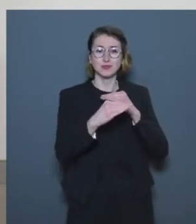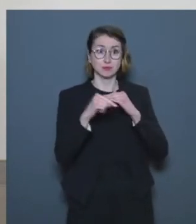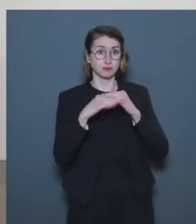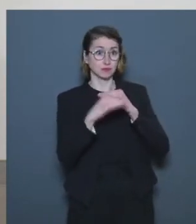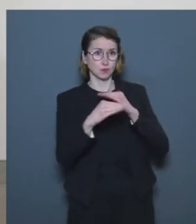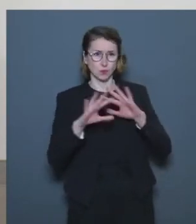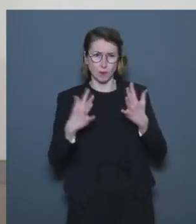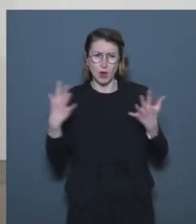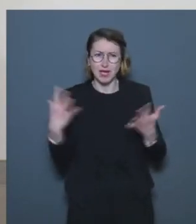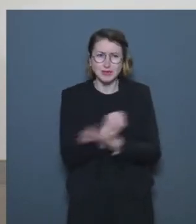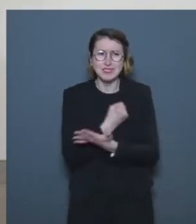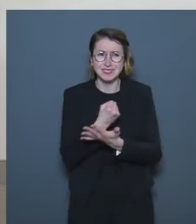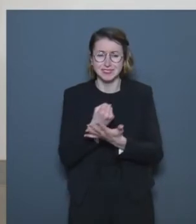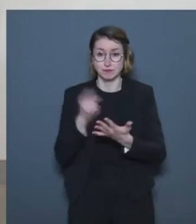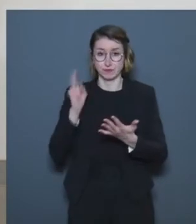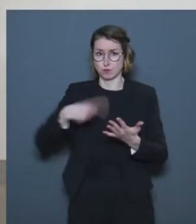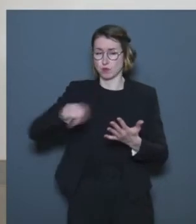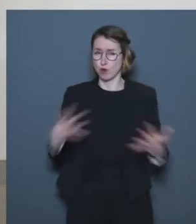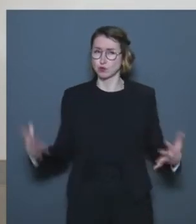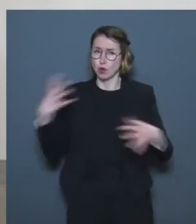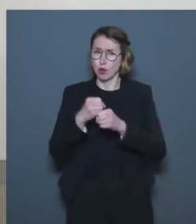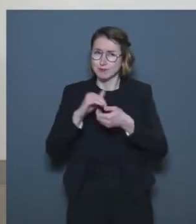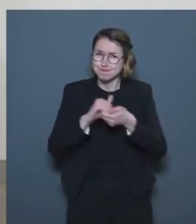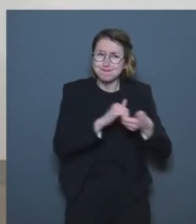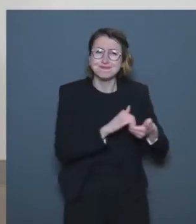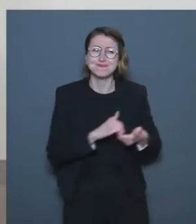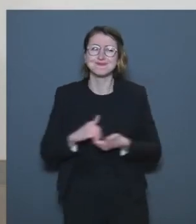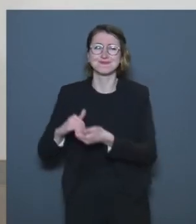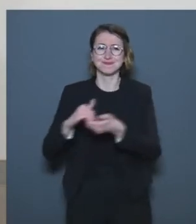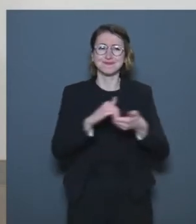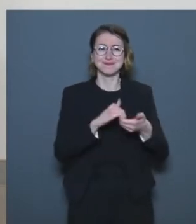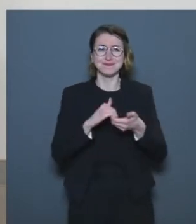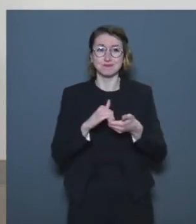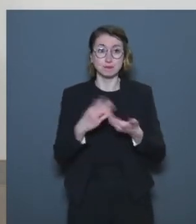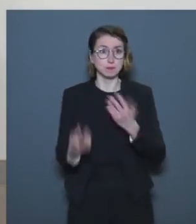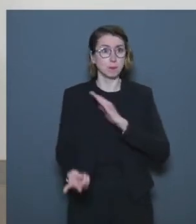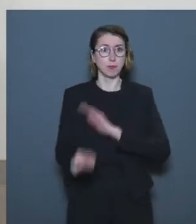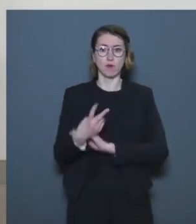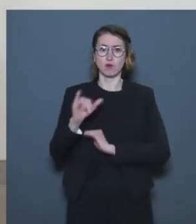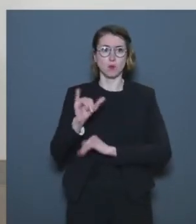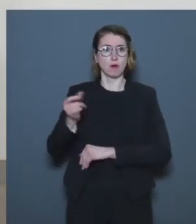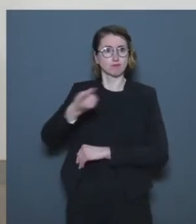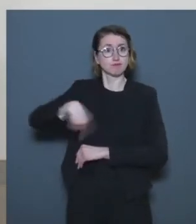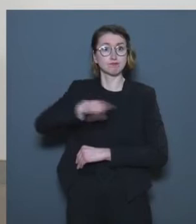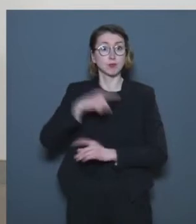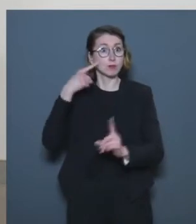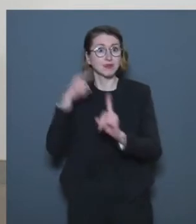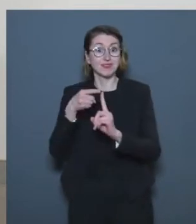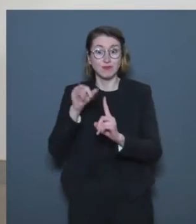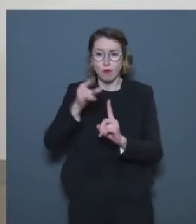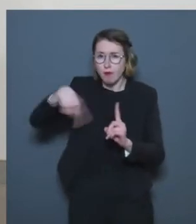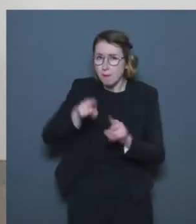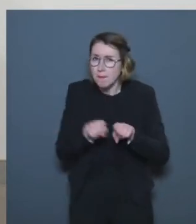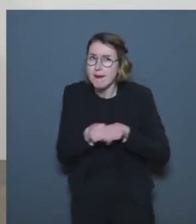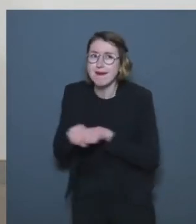ça démontre que quand on s'y met tous ensemble, quand on a un but collectif, qu'il y a énormément de choses